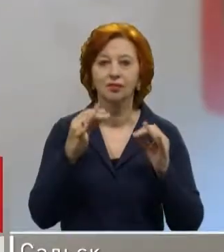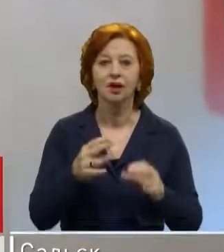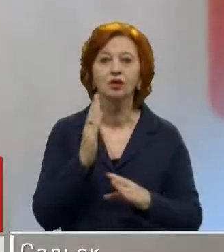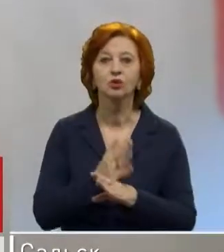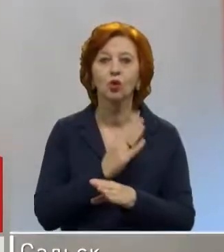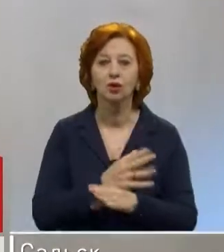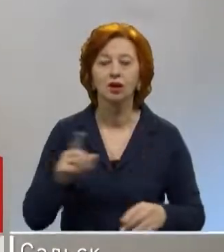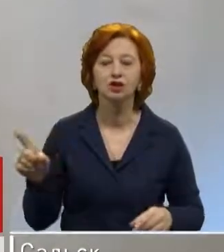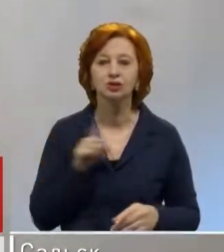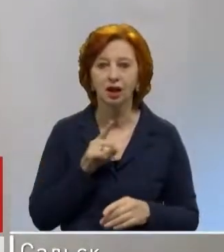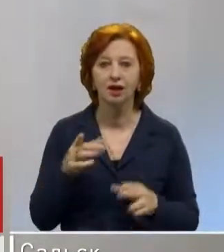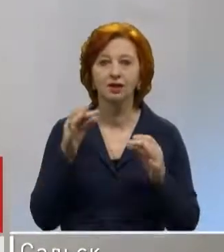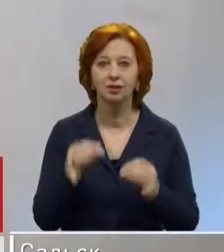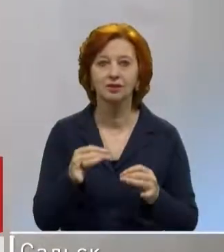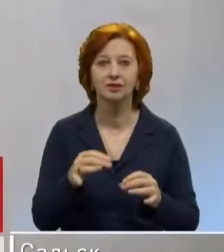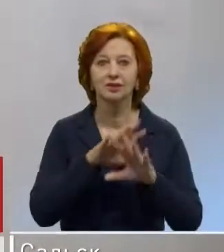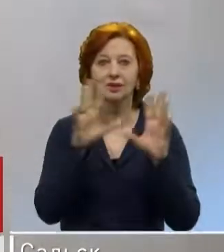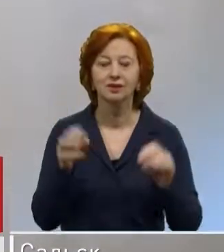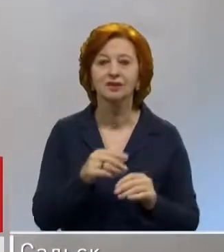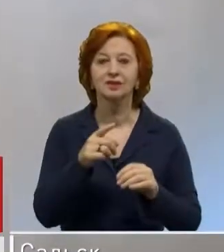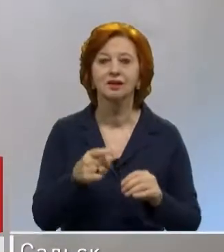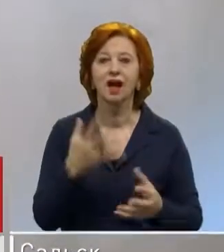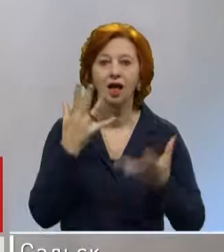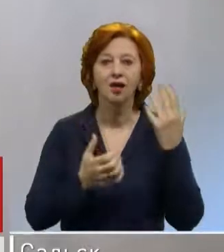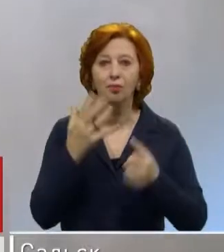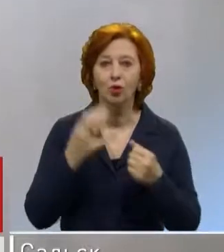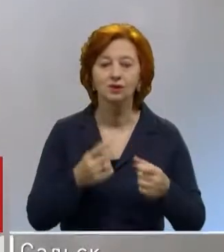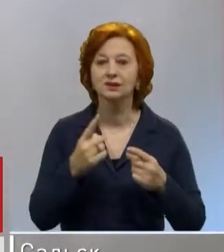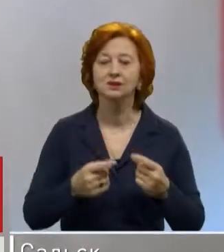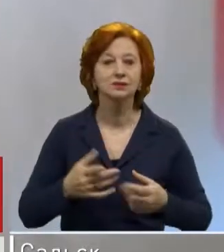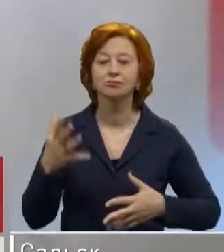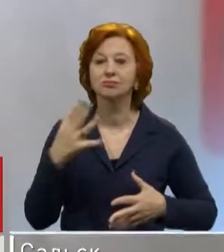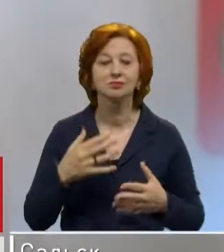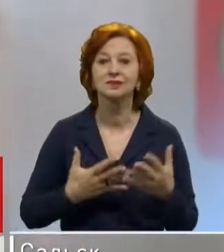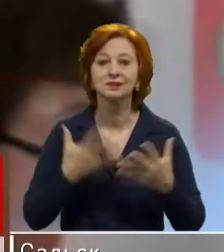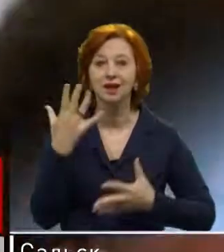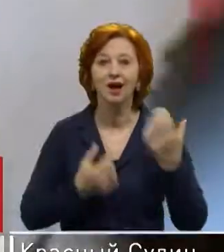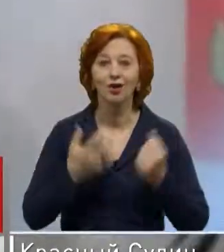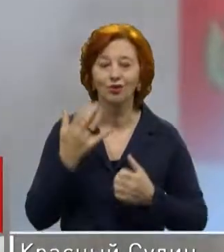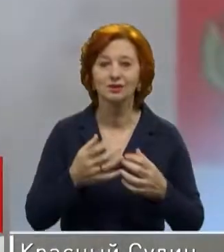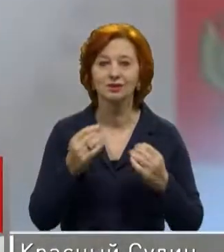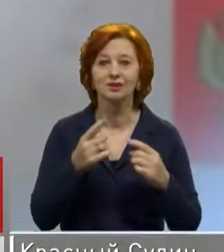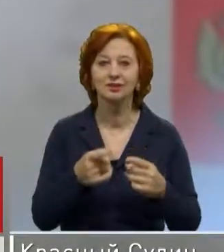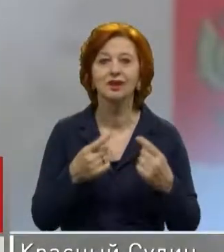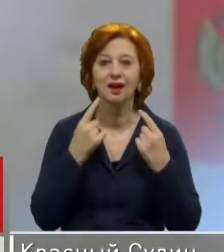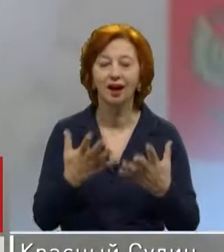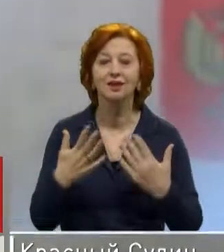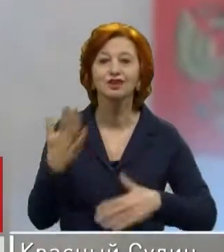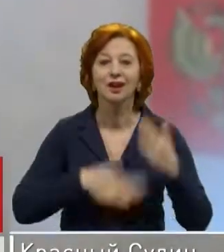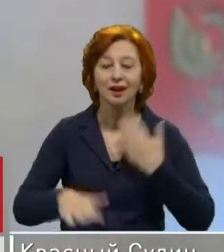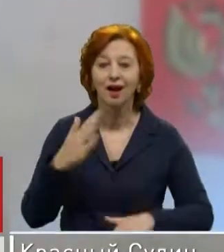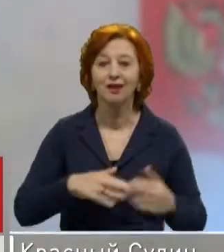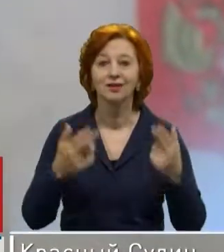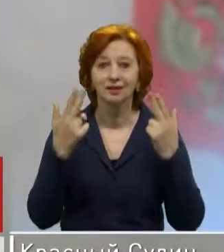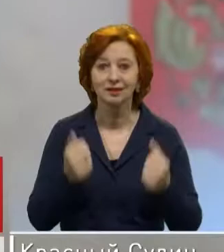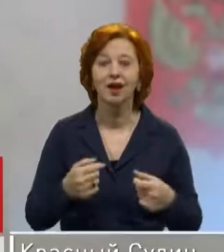ждали. Слезы на глазах, эмоции захлестывают. Скажите, вы рады? Конечно, рады. Ну, а